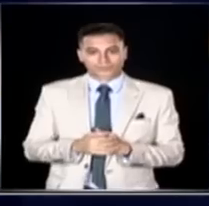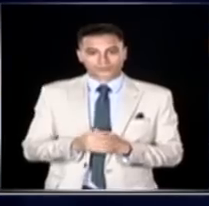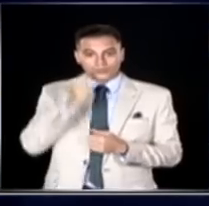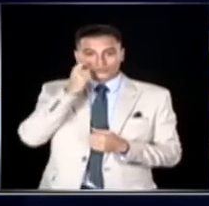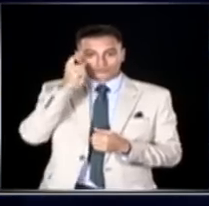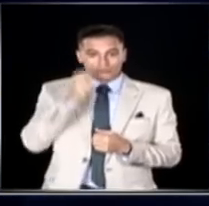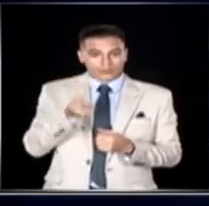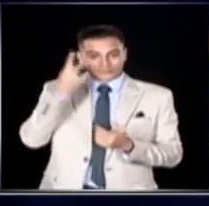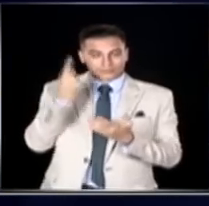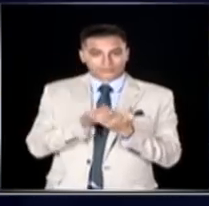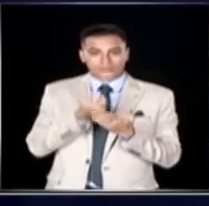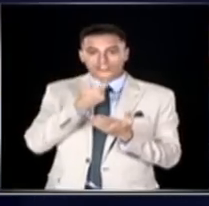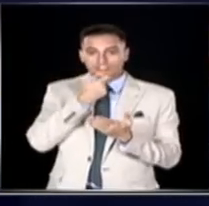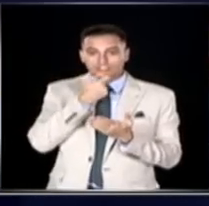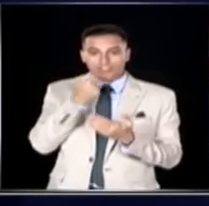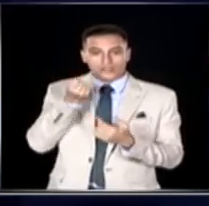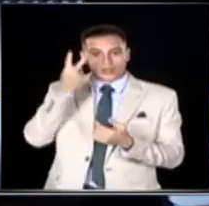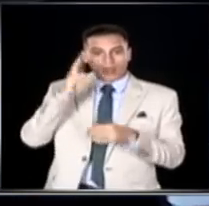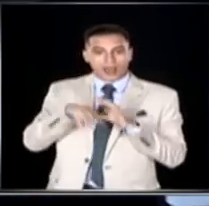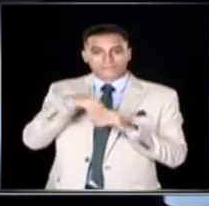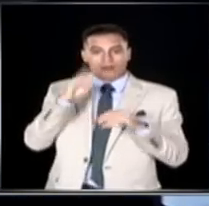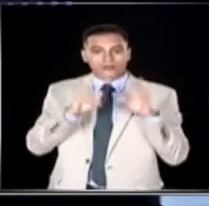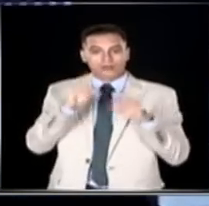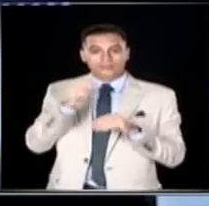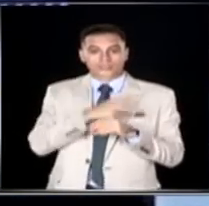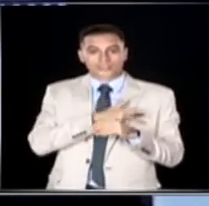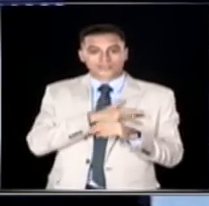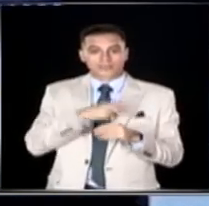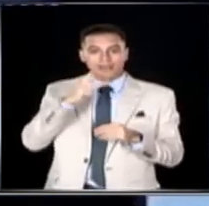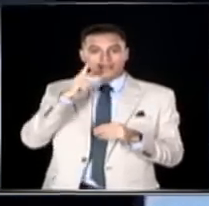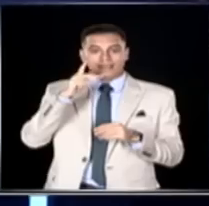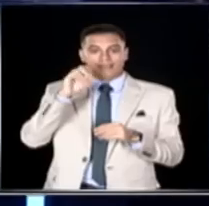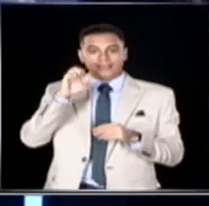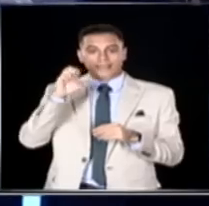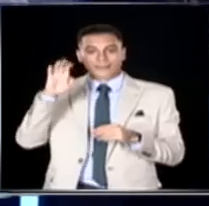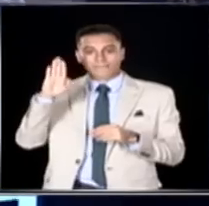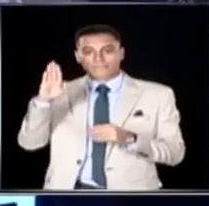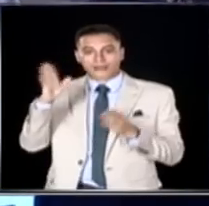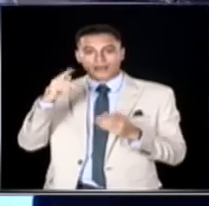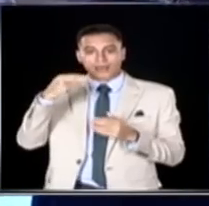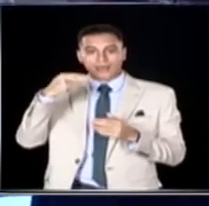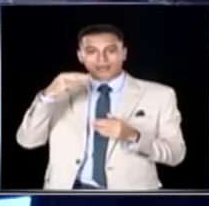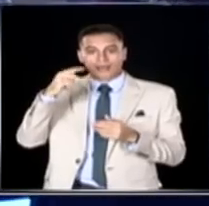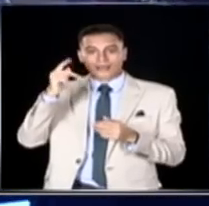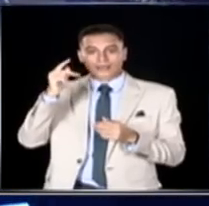أديب إنجليزي مؤلف رواية Keep the Aspidistra Flying، فمن هو؟